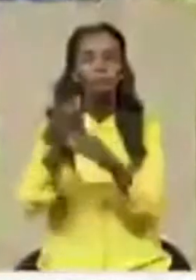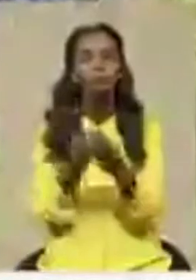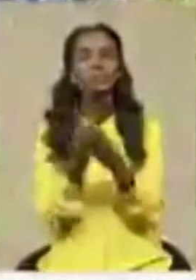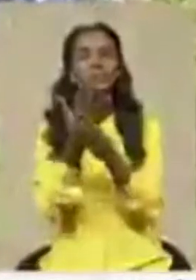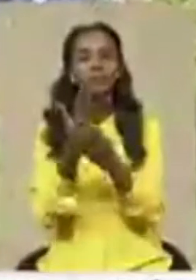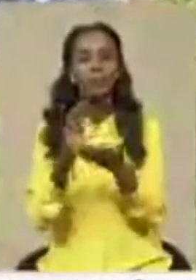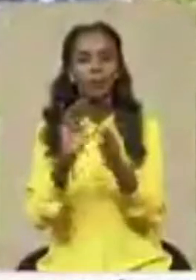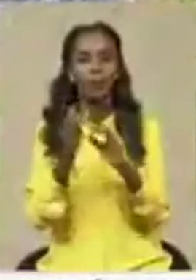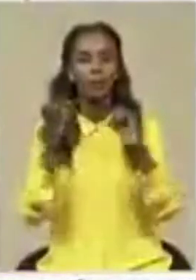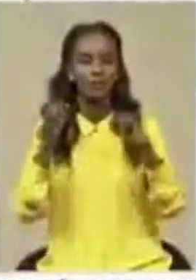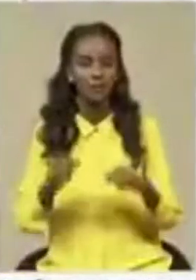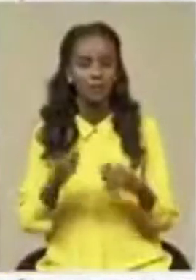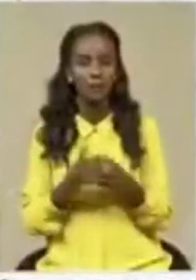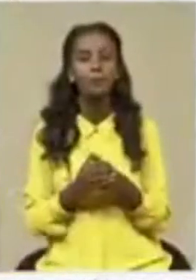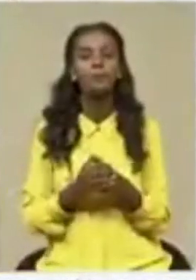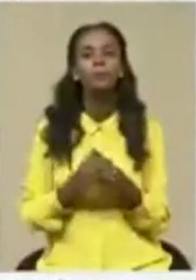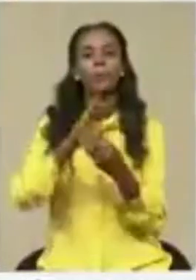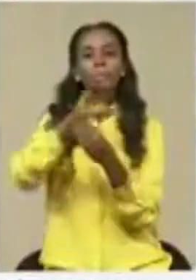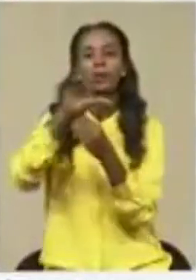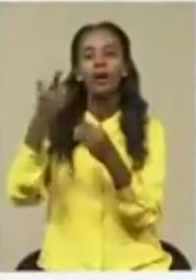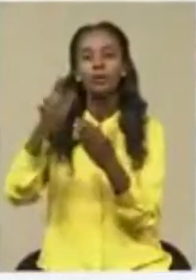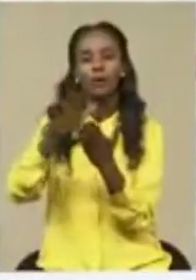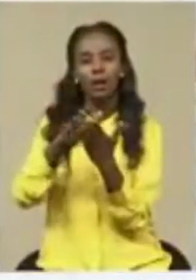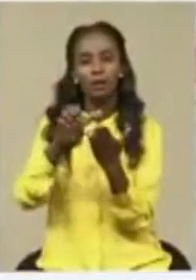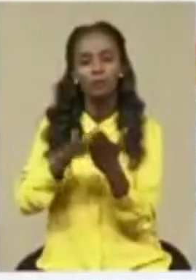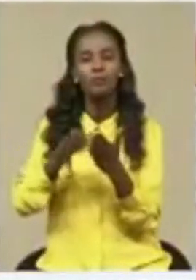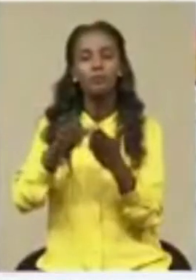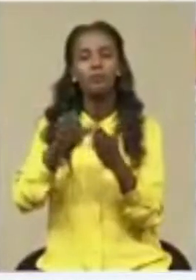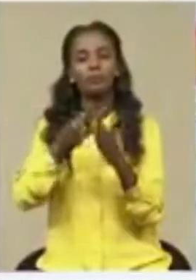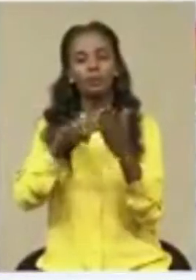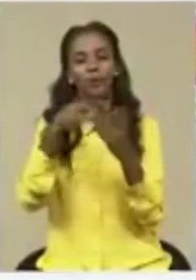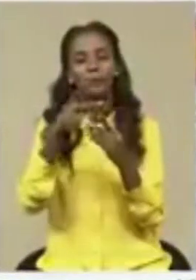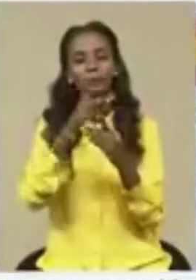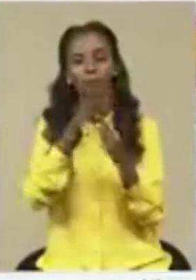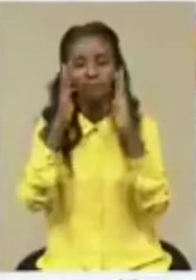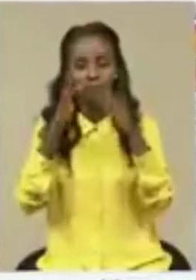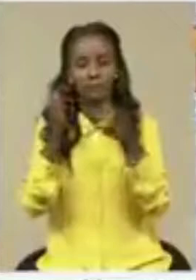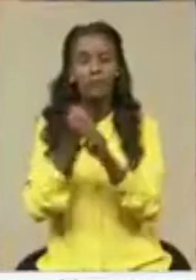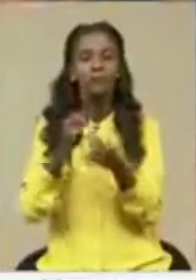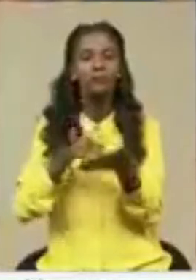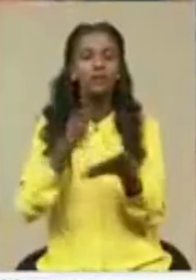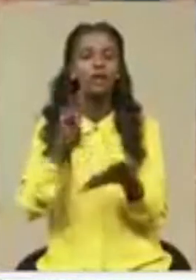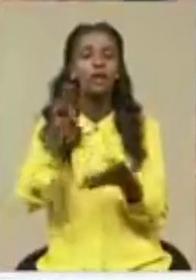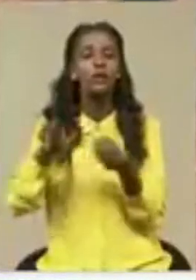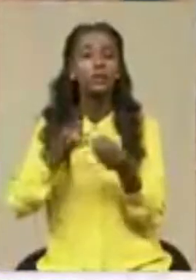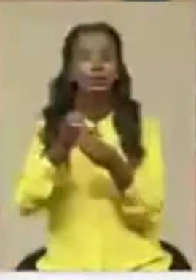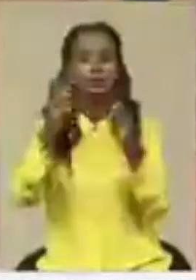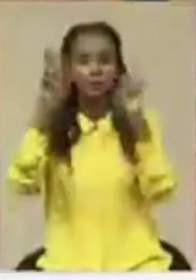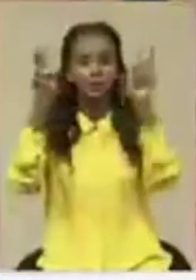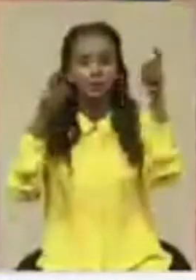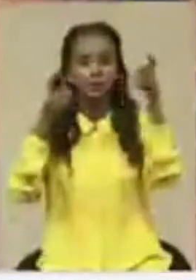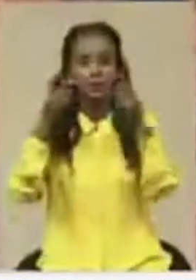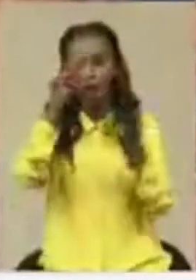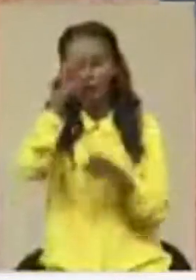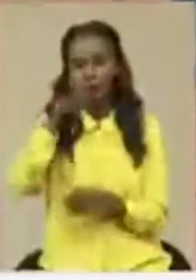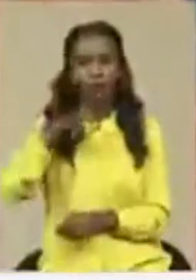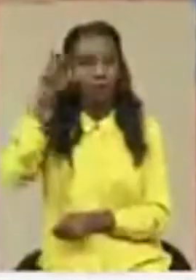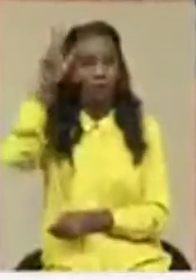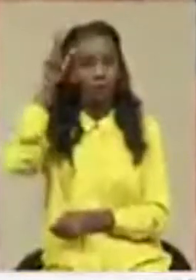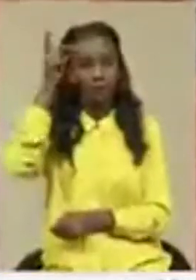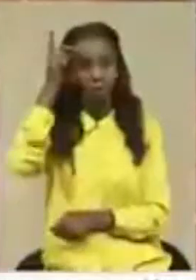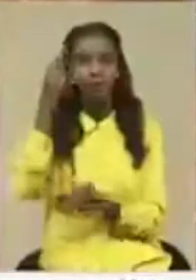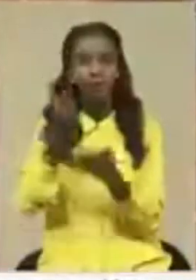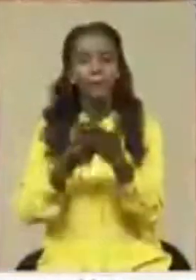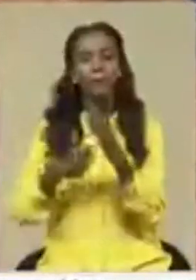መሆን ይችላል። በክልሉ የአረንጓዴ አሻራ ፕሮግራም በትኩረት እየተሰራ መሆኑን ያነሱት የደቡብ ክልል ርዕሰ መስተዳደር አቶ ርስቱ ይርዳ